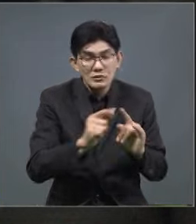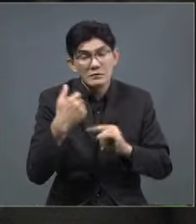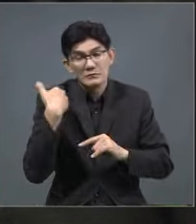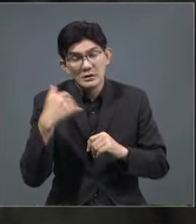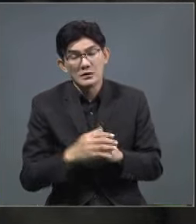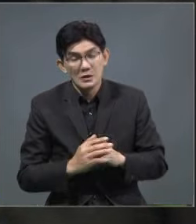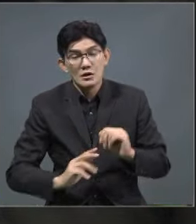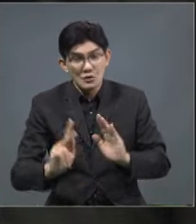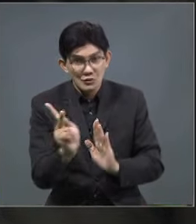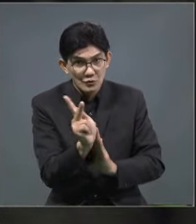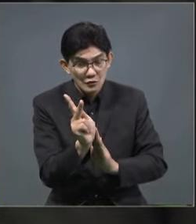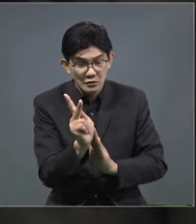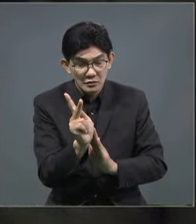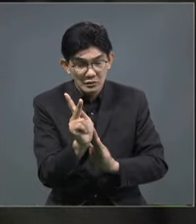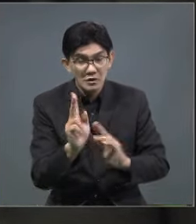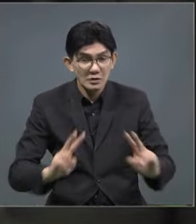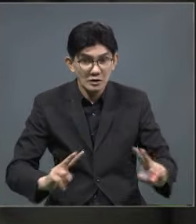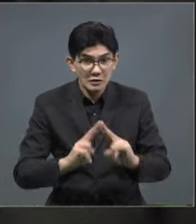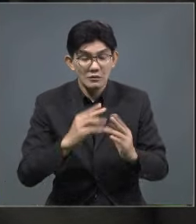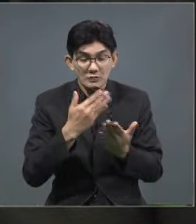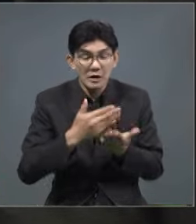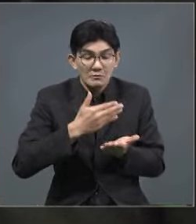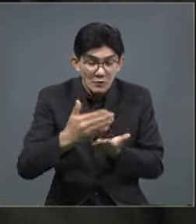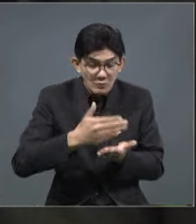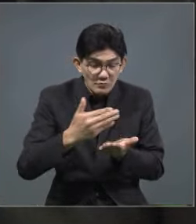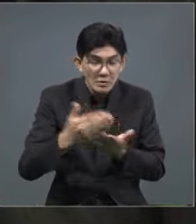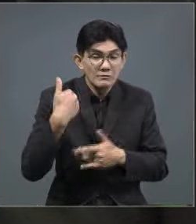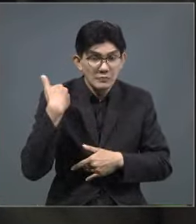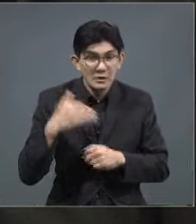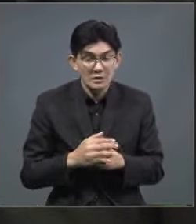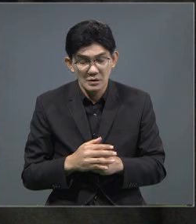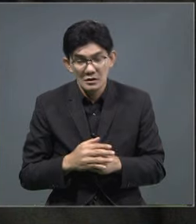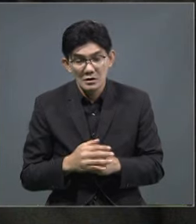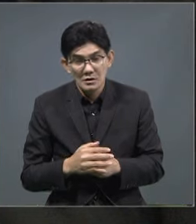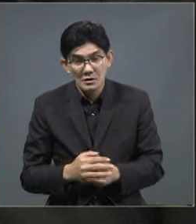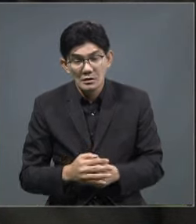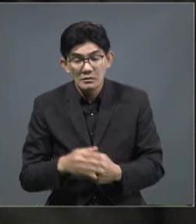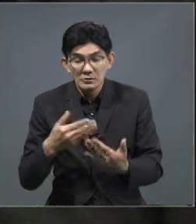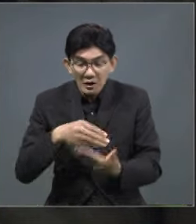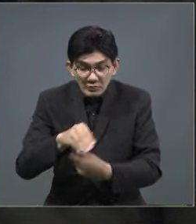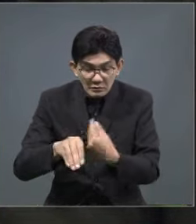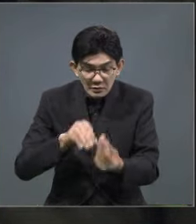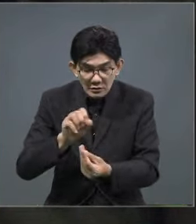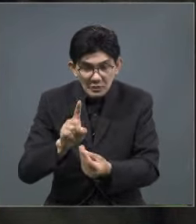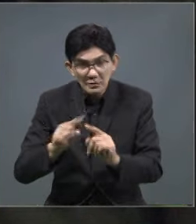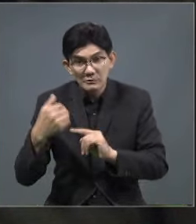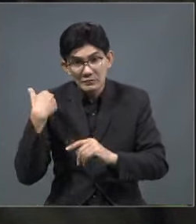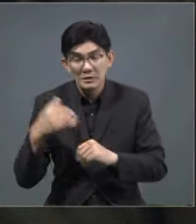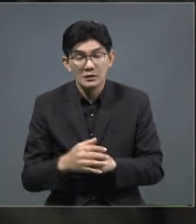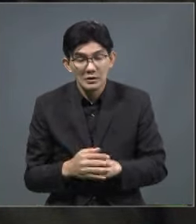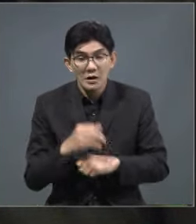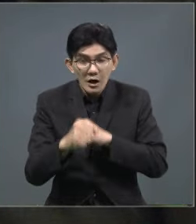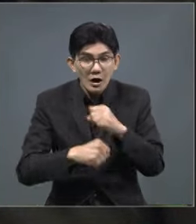ๆในกฎกระทรวงงวดจำระหนี้การดำรงสินทรัพย์สภาพคล่องอ